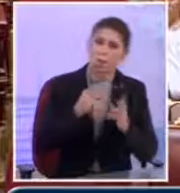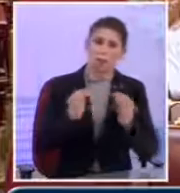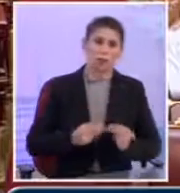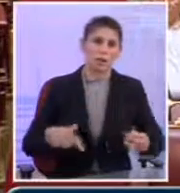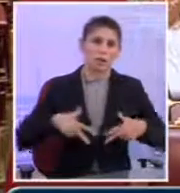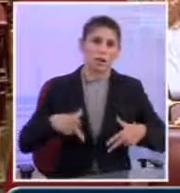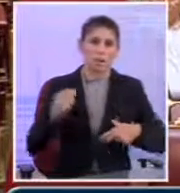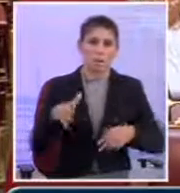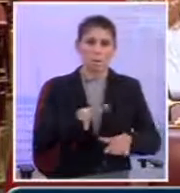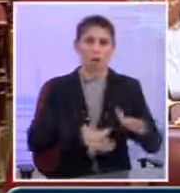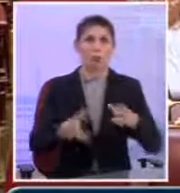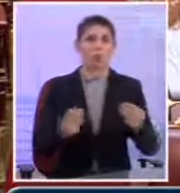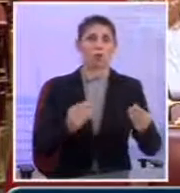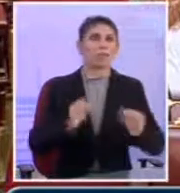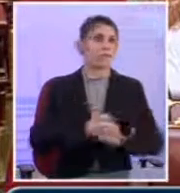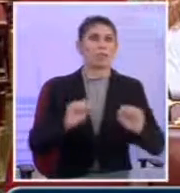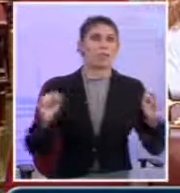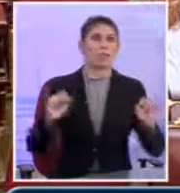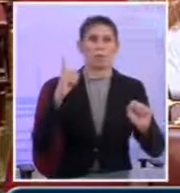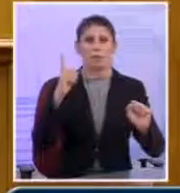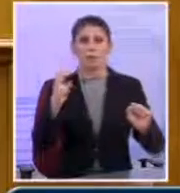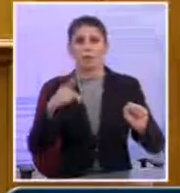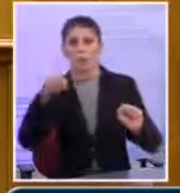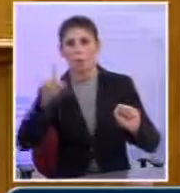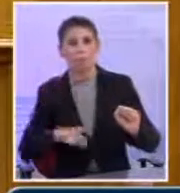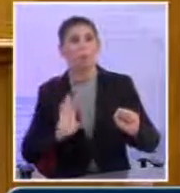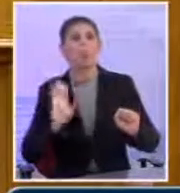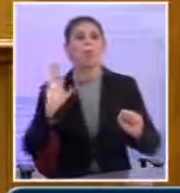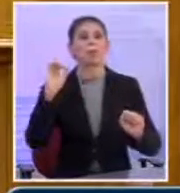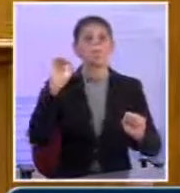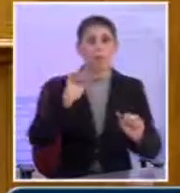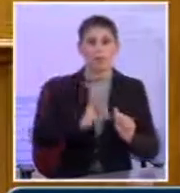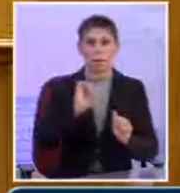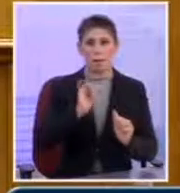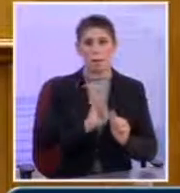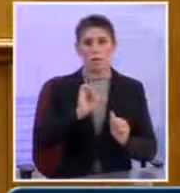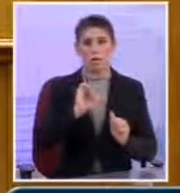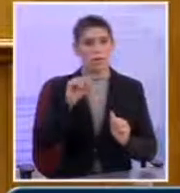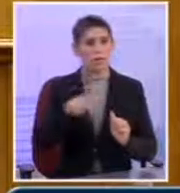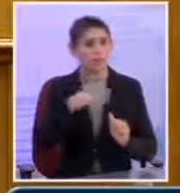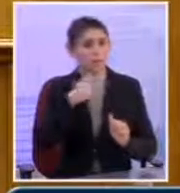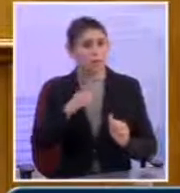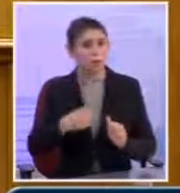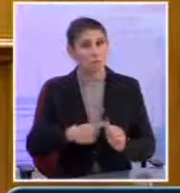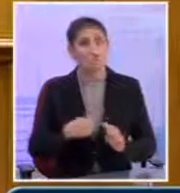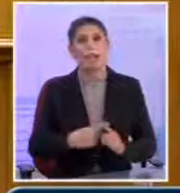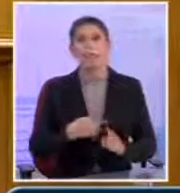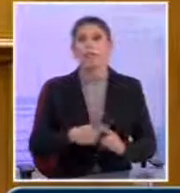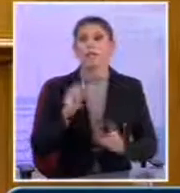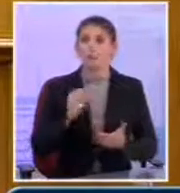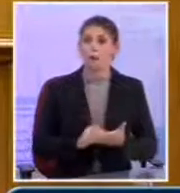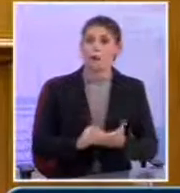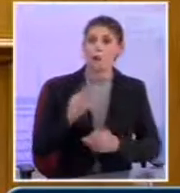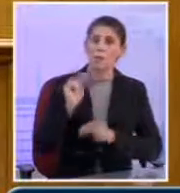δεν έρχεται μαγικά ραβδάκια, ούτε έρχεται σε μία και δύο μέρες, ούτε έρχεται σε ένα μήνα. Γι' αυτό ο ελληνικός λαός ξανά δώσε την ψήφο στο